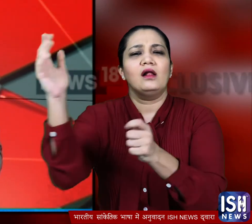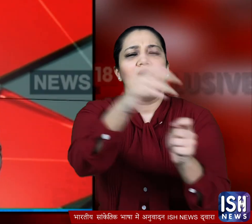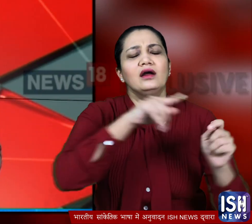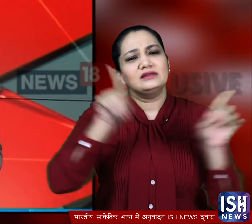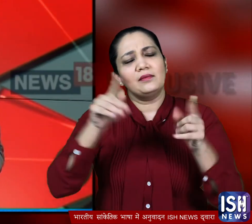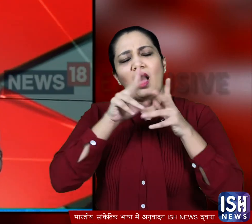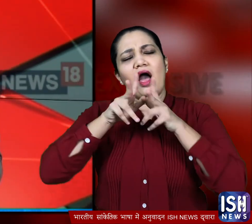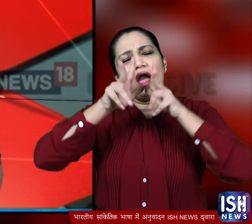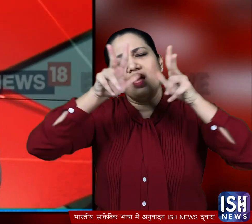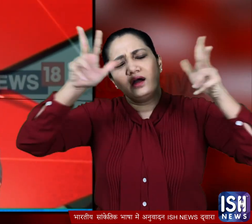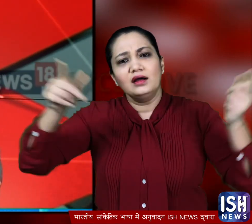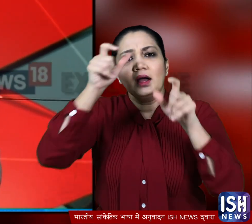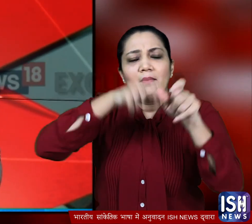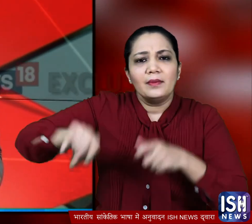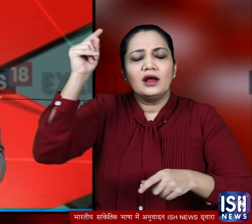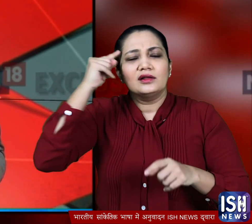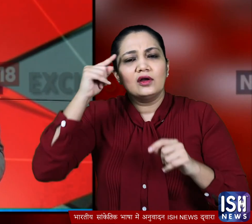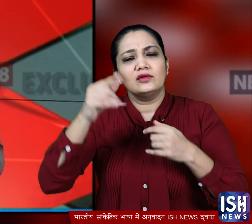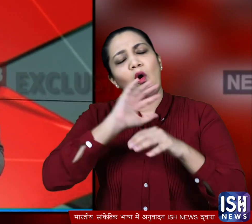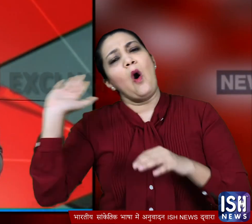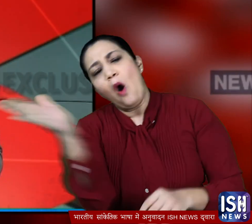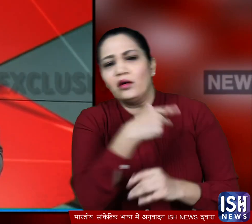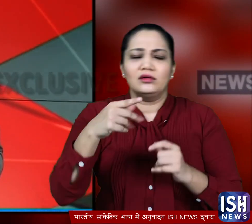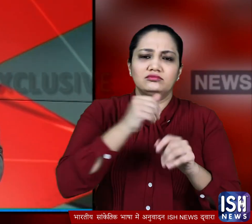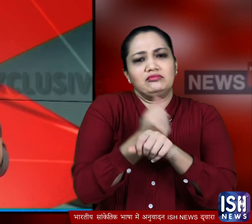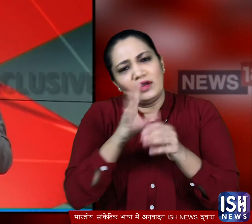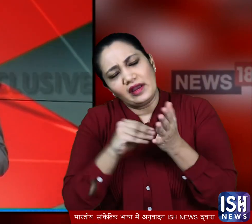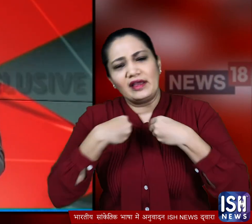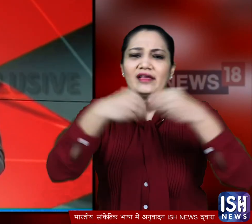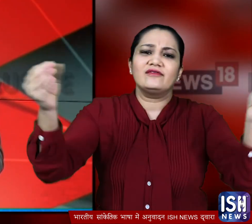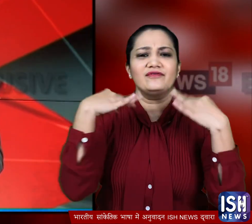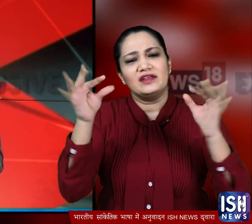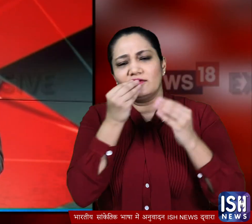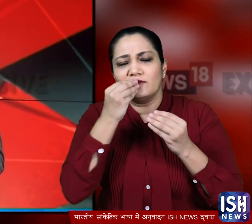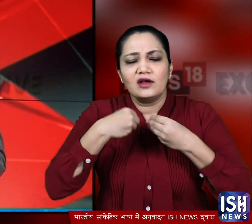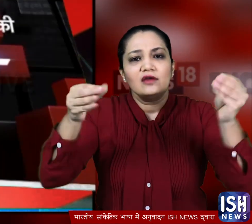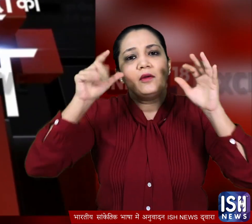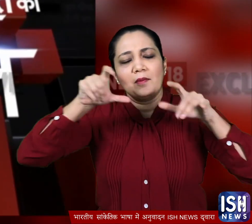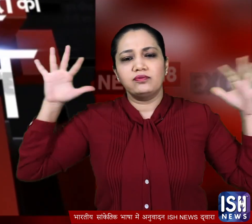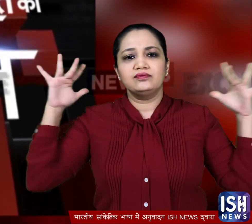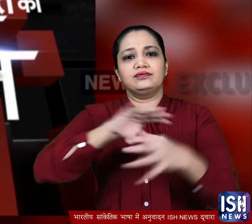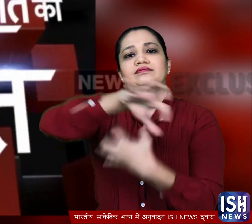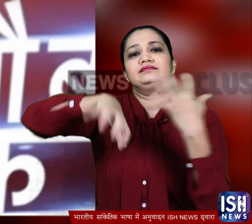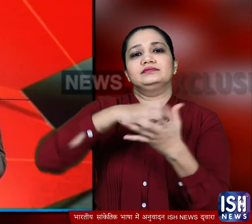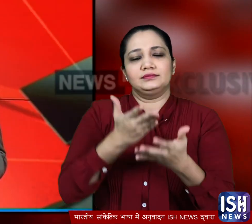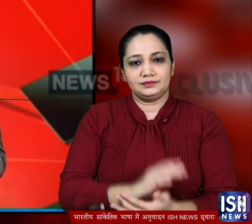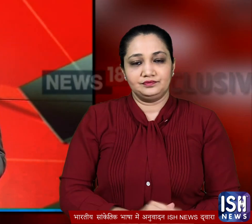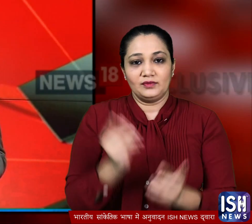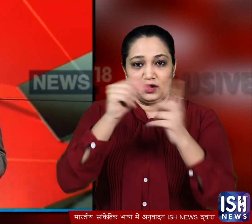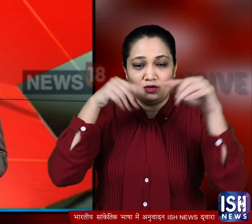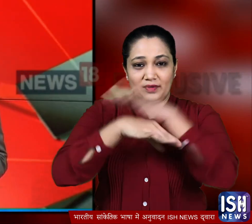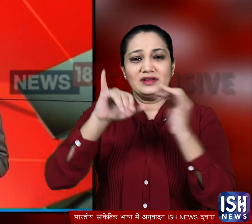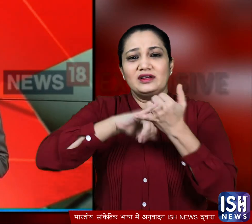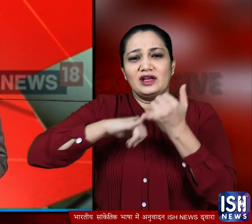है, जिसकी वजह से यह भ्रम पैदा हो गया कि राशन सबको मिलेगा, और उसी भ्रम में उमड़ी भीड़ ने अराजकता फैला दी। उत्तर प्रदेश